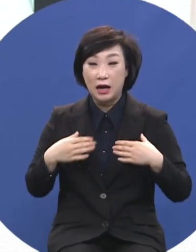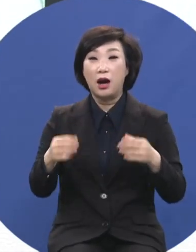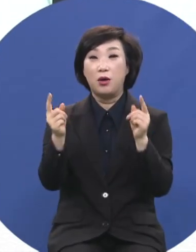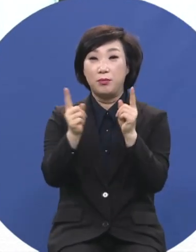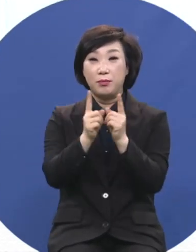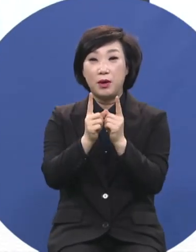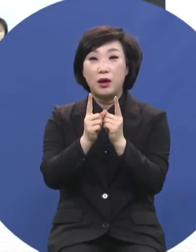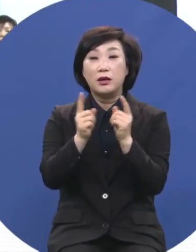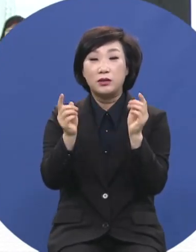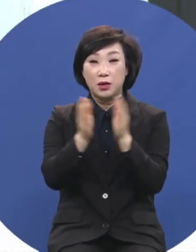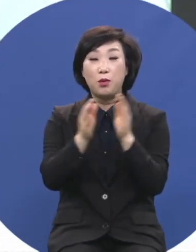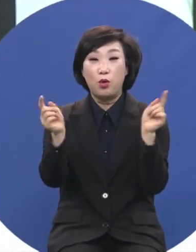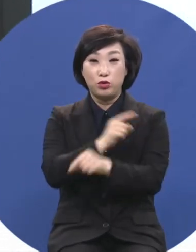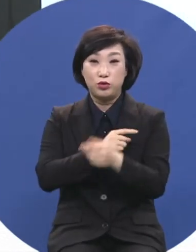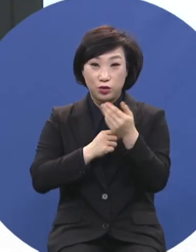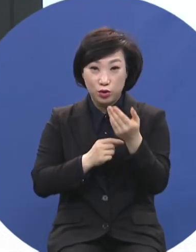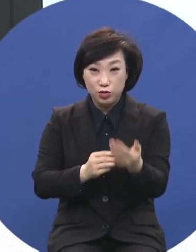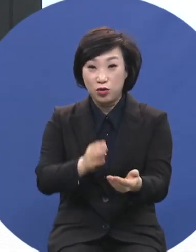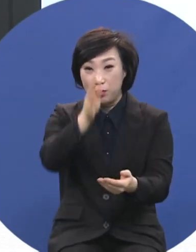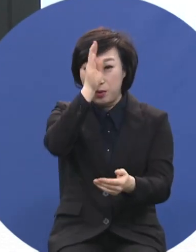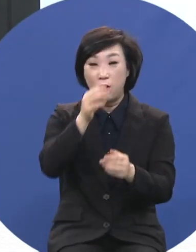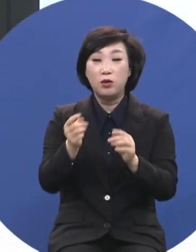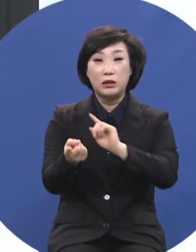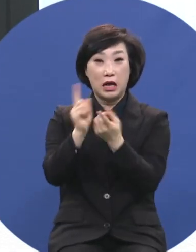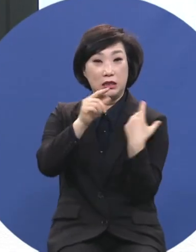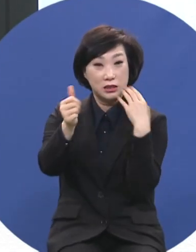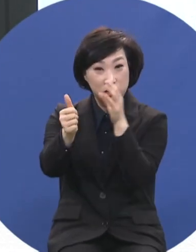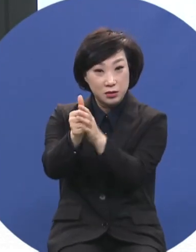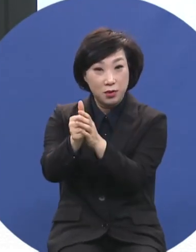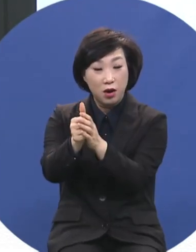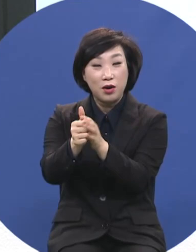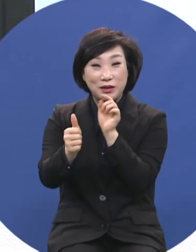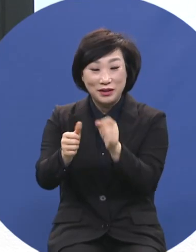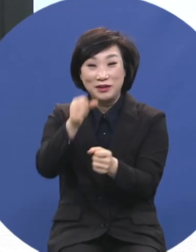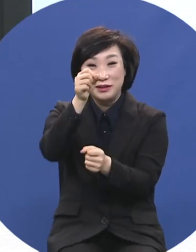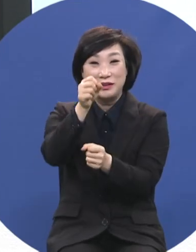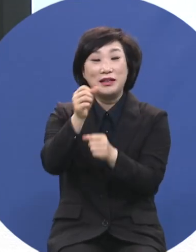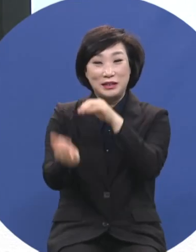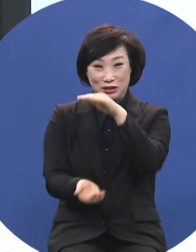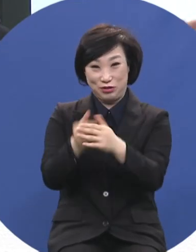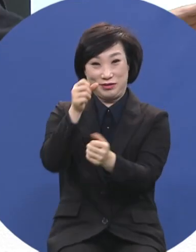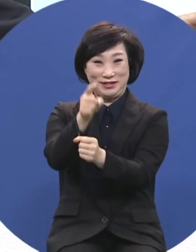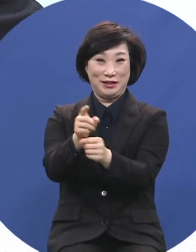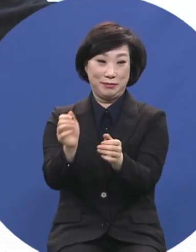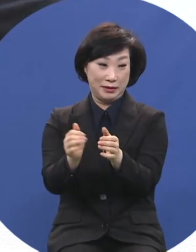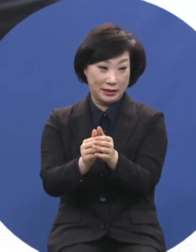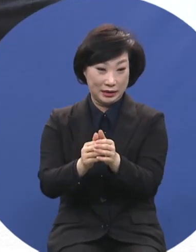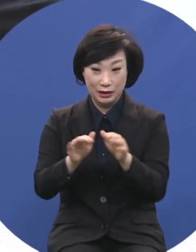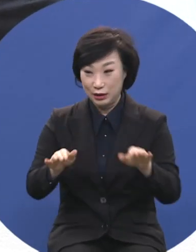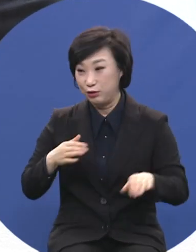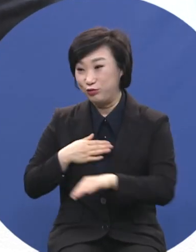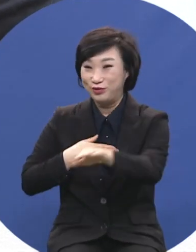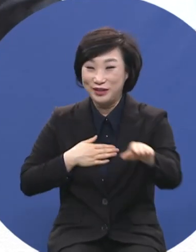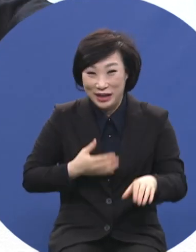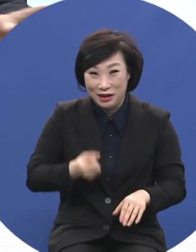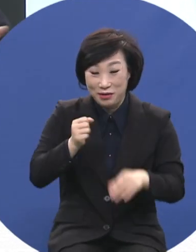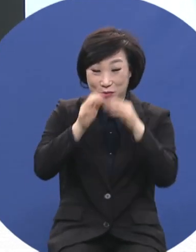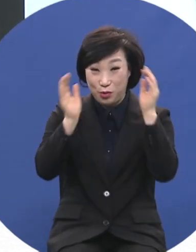고치시고 병을 짊어지셨다 함을 이미 이루었으니 우리 것도